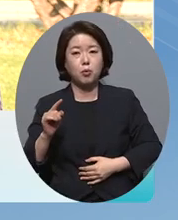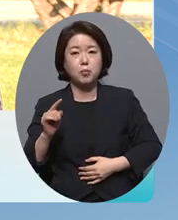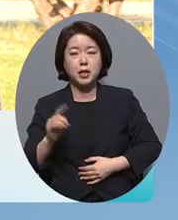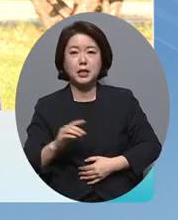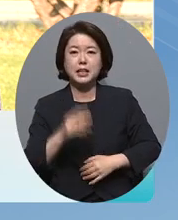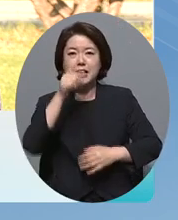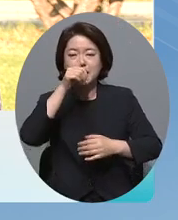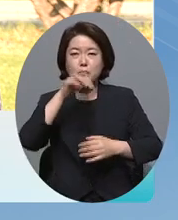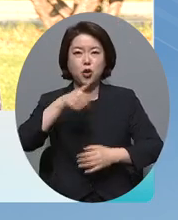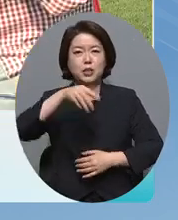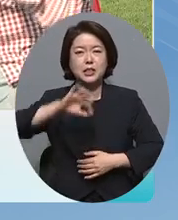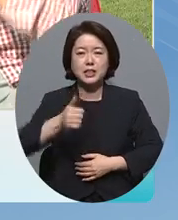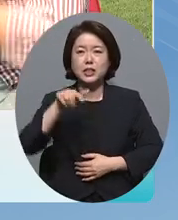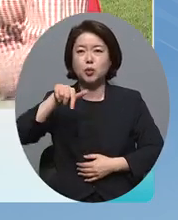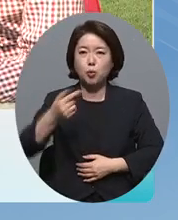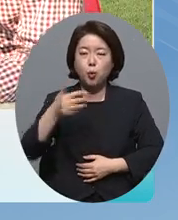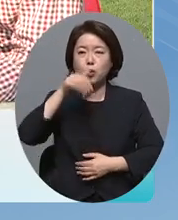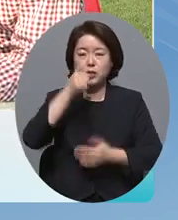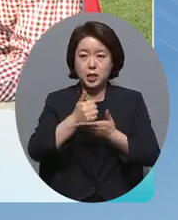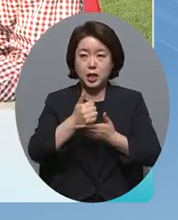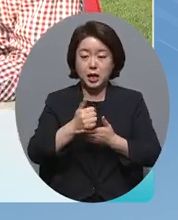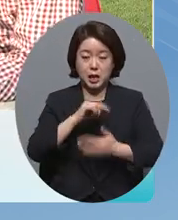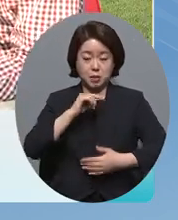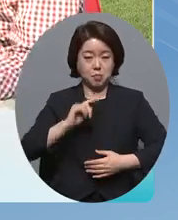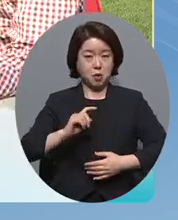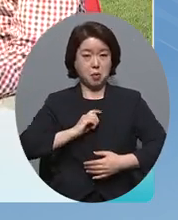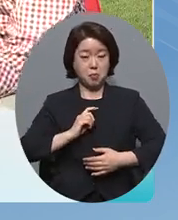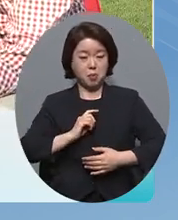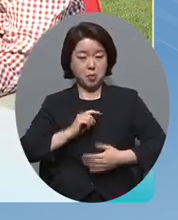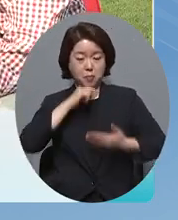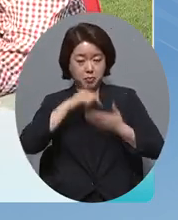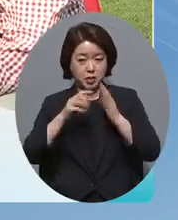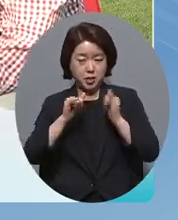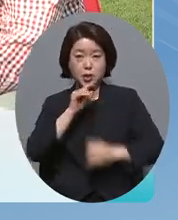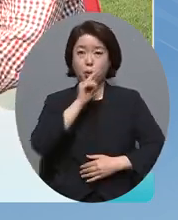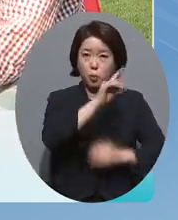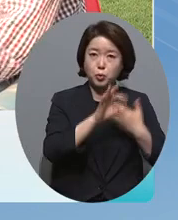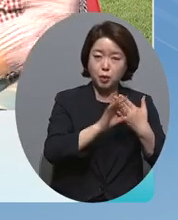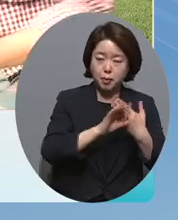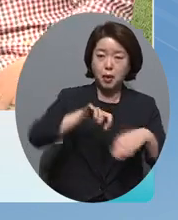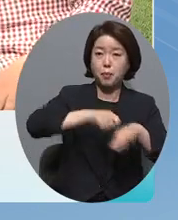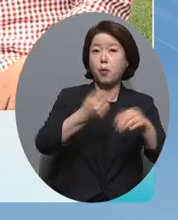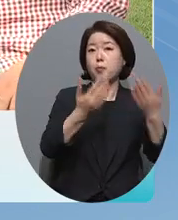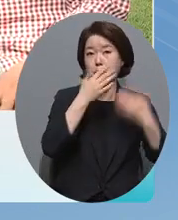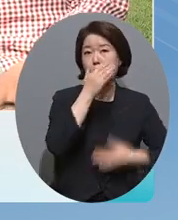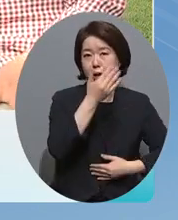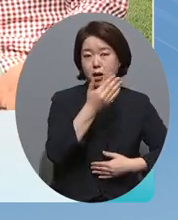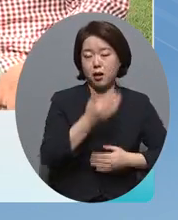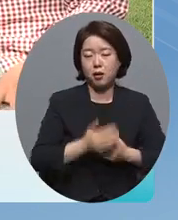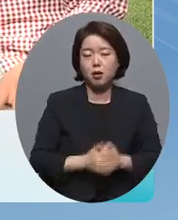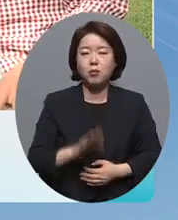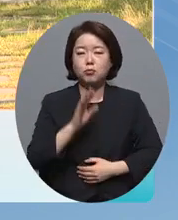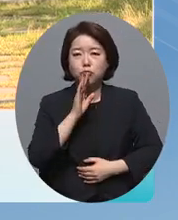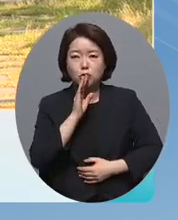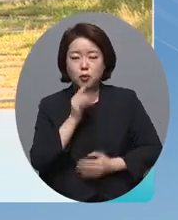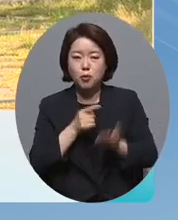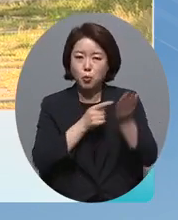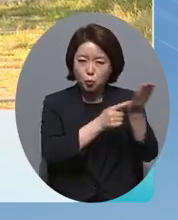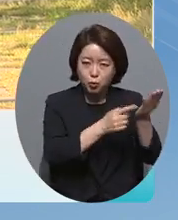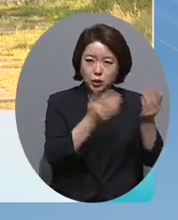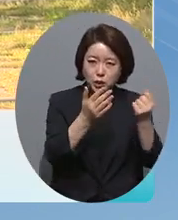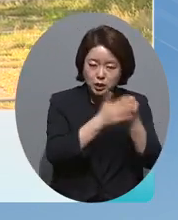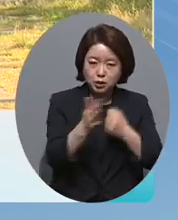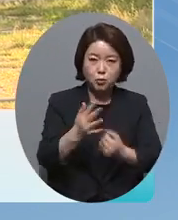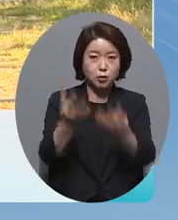친고죄라고 해서 피해자의 고소가 있으면 처벌할 수 있습니다 그러니까 친형 같은 경우는 박수홍씨가 고소했잖아요 지금 그래서 실제 구속까지 돼 있는 상황인